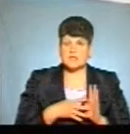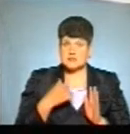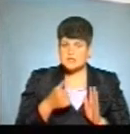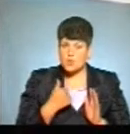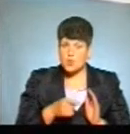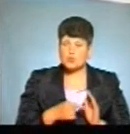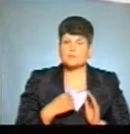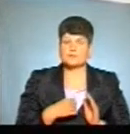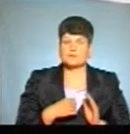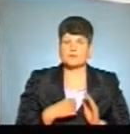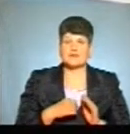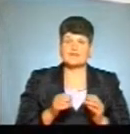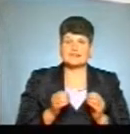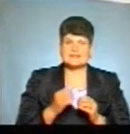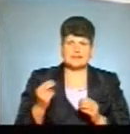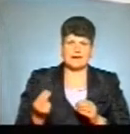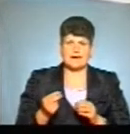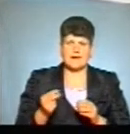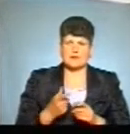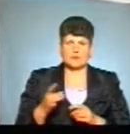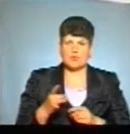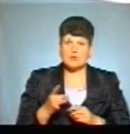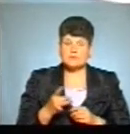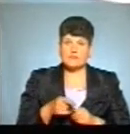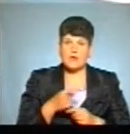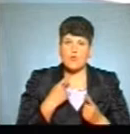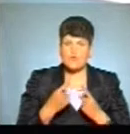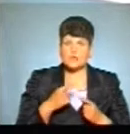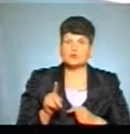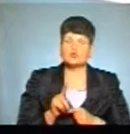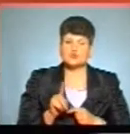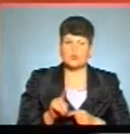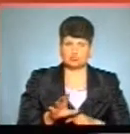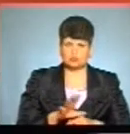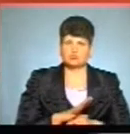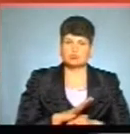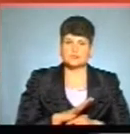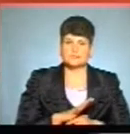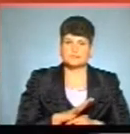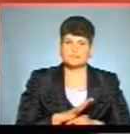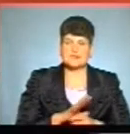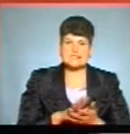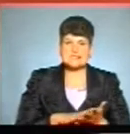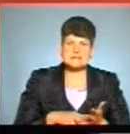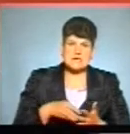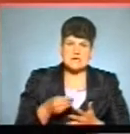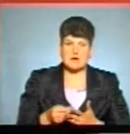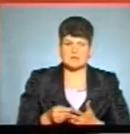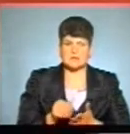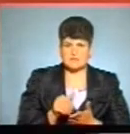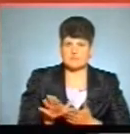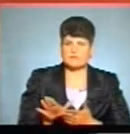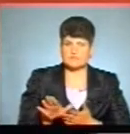ну, в 10-кратному розмірі. От ви говорили, що були заявки, які відхилили, так?